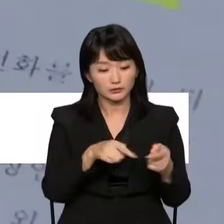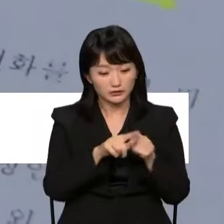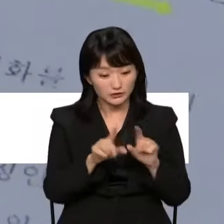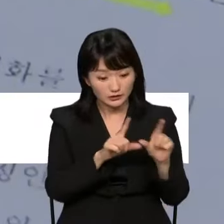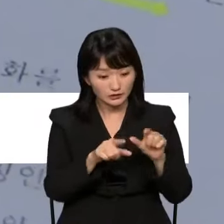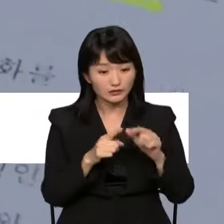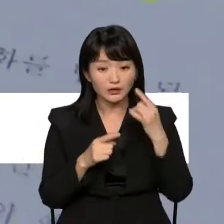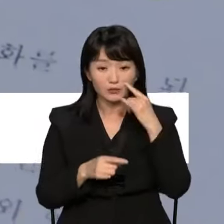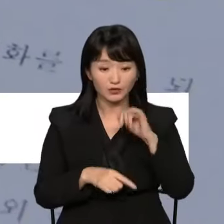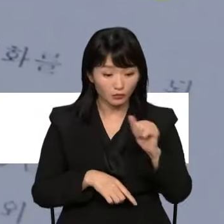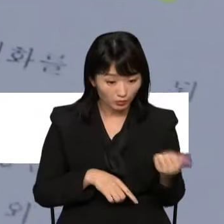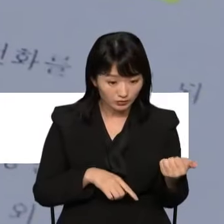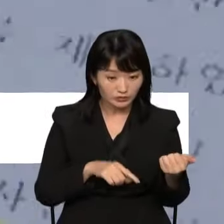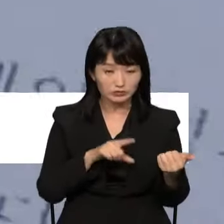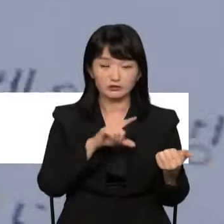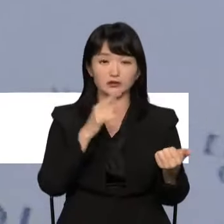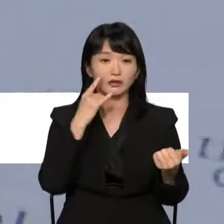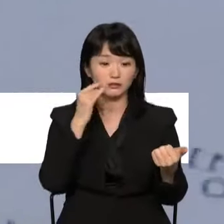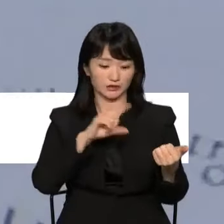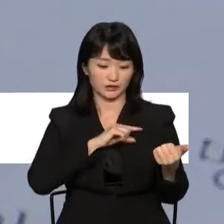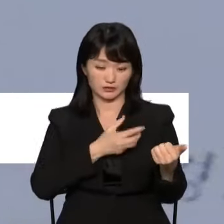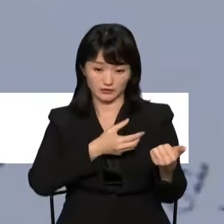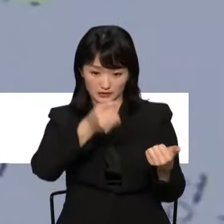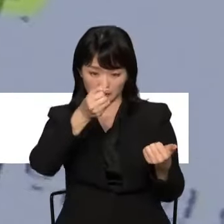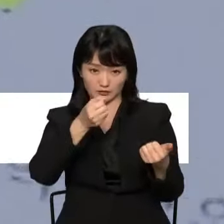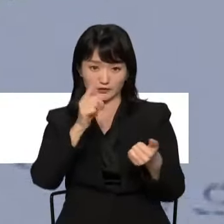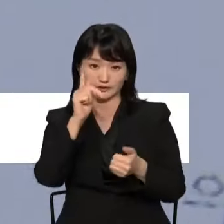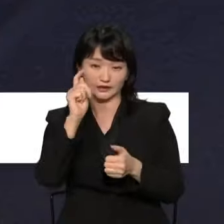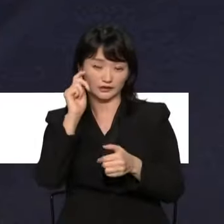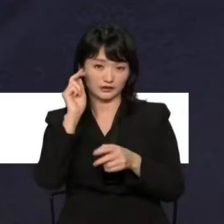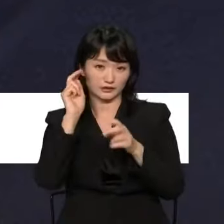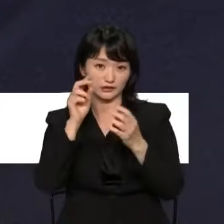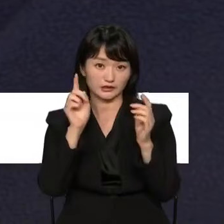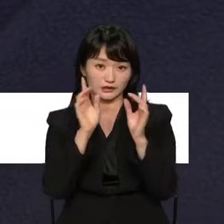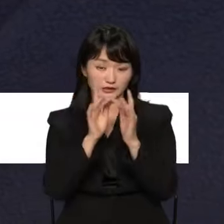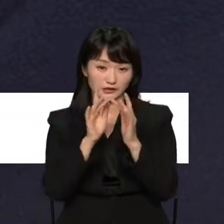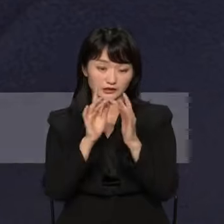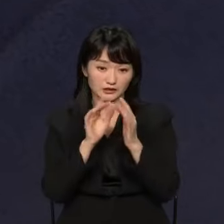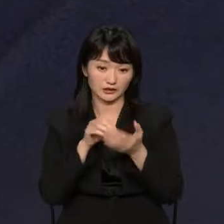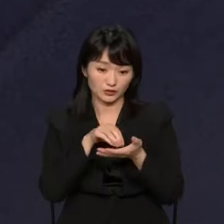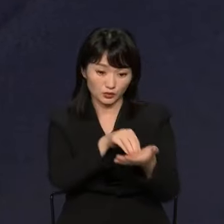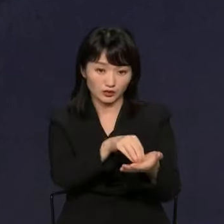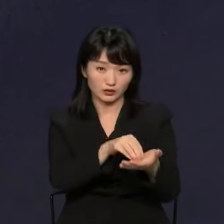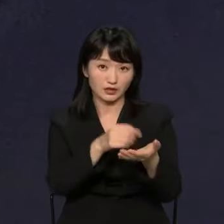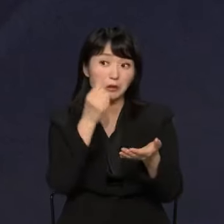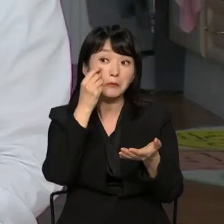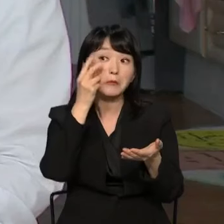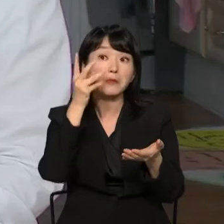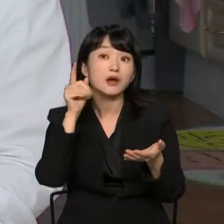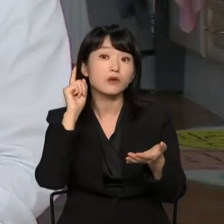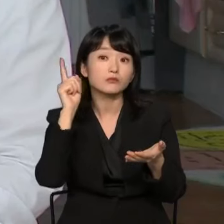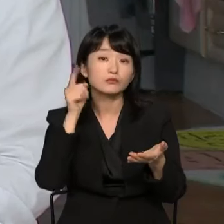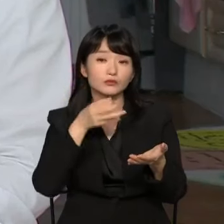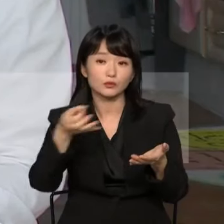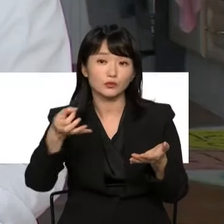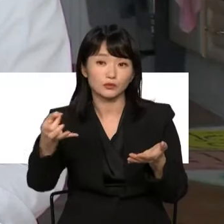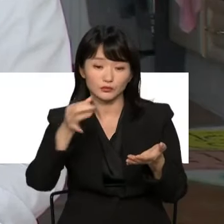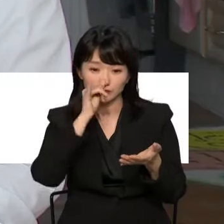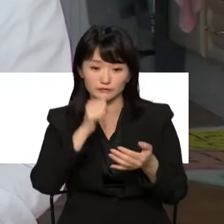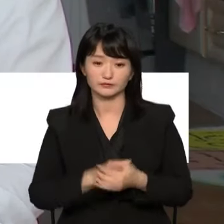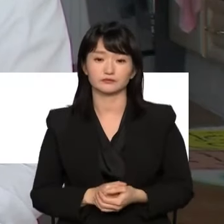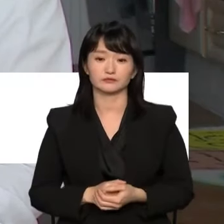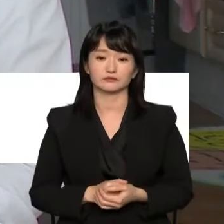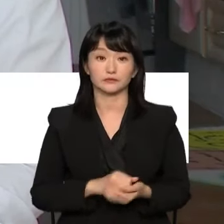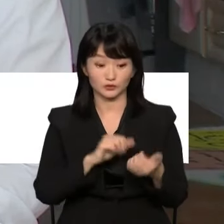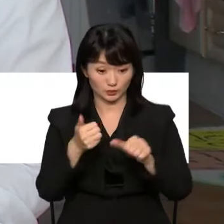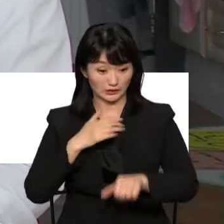사망했는데 어머니 명의로 가입된 KT 인터넷 TV 요금이 여전히 매월 부과되고 있었던 겁니다. 돌아가셨다고 다 통지를